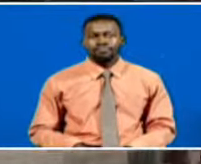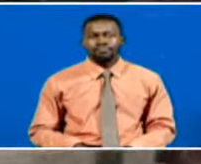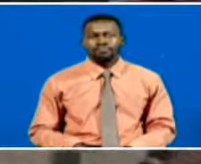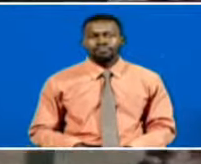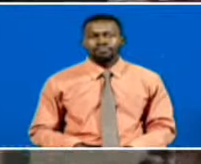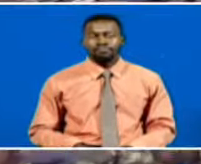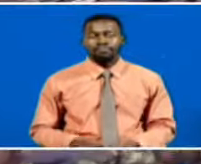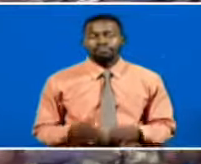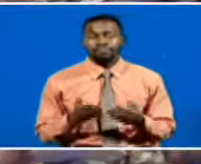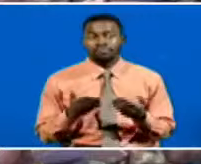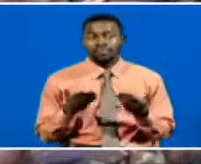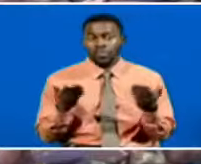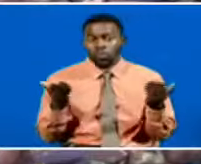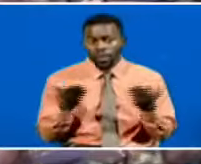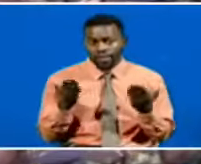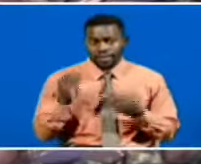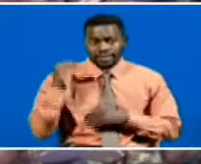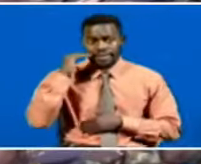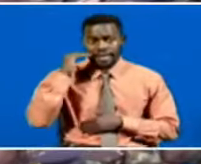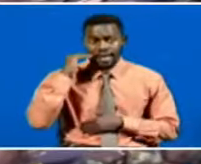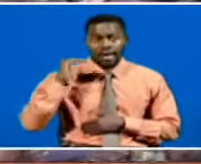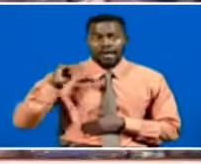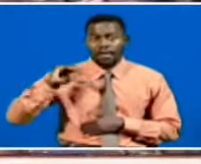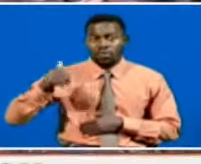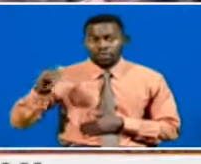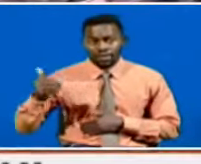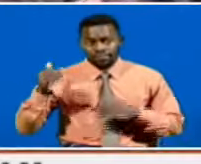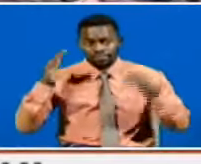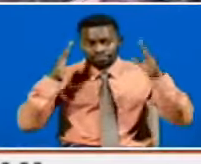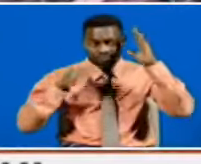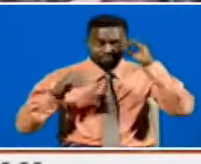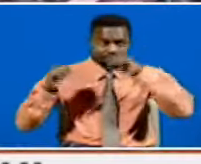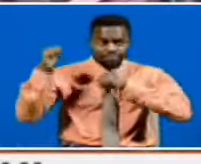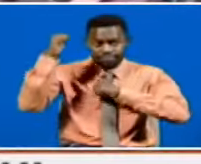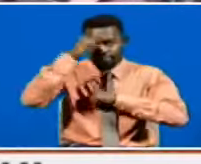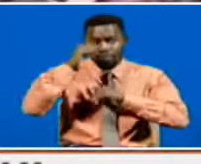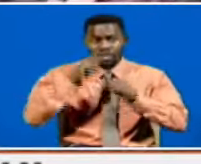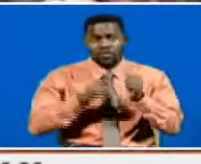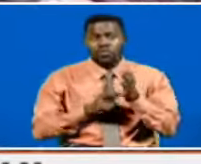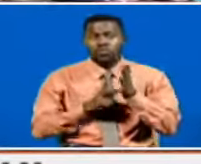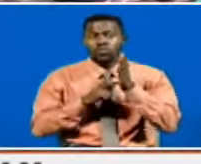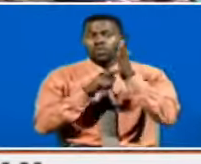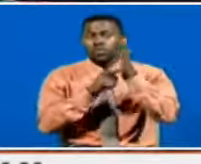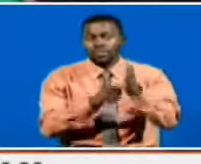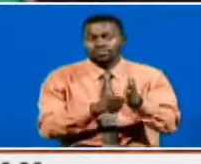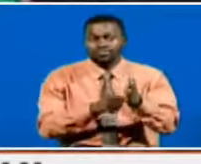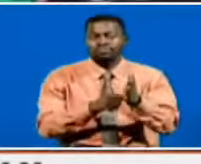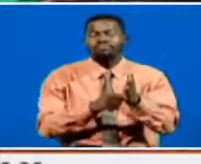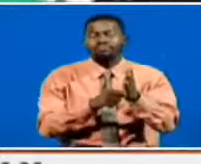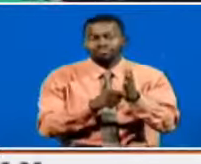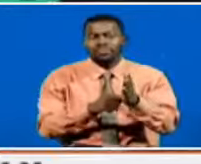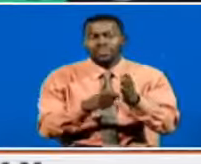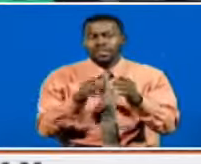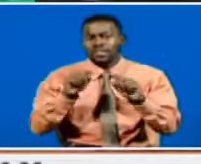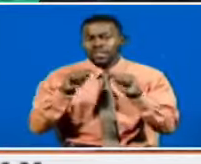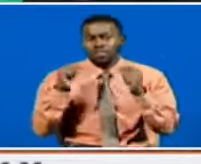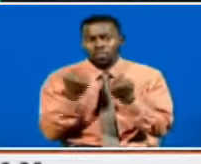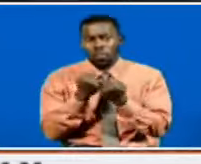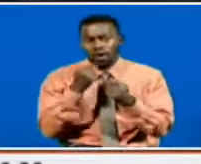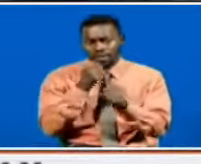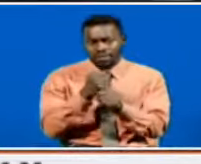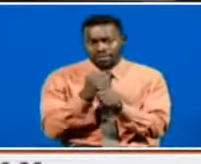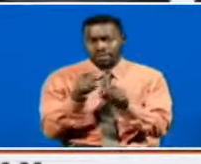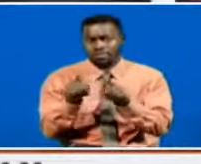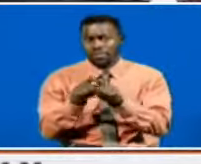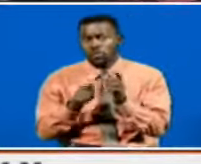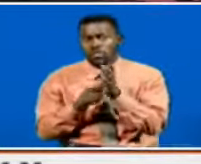Katika eneo la Ngia, kaunti ya Siaya, jeshi lionyesha ukakamavu wake licha kuondokewa na kamanda wao, jenerali Francis